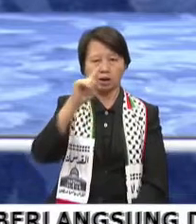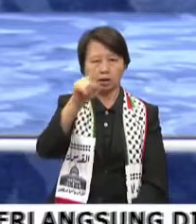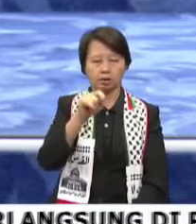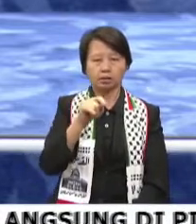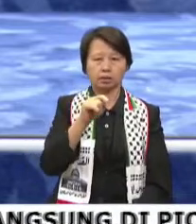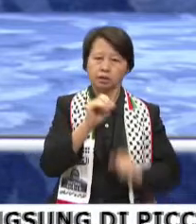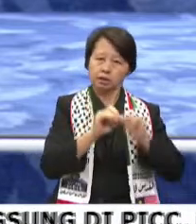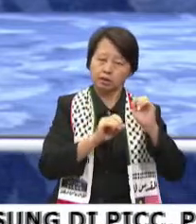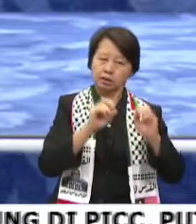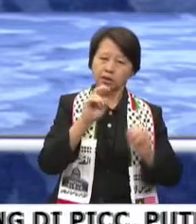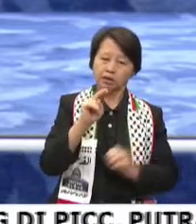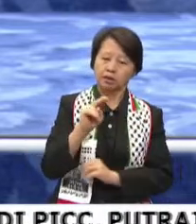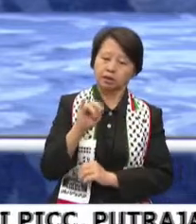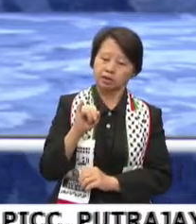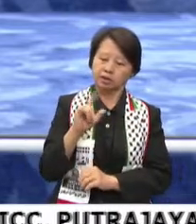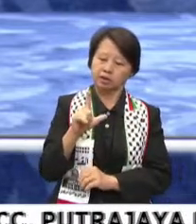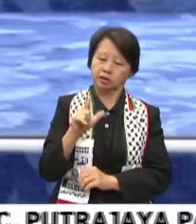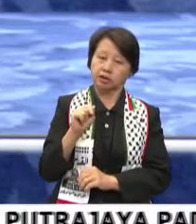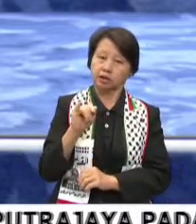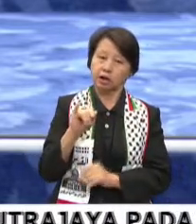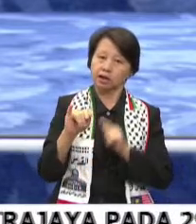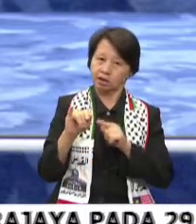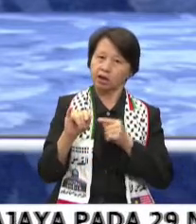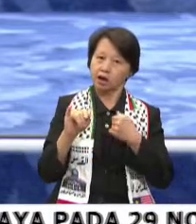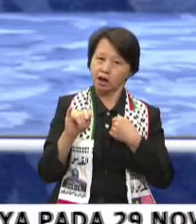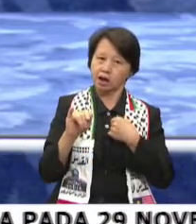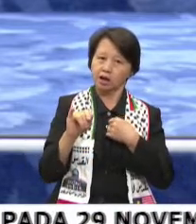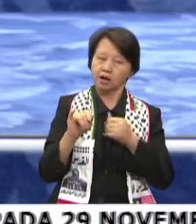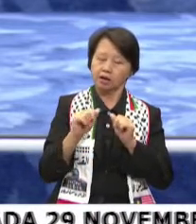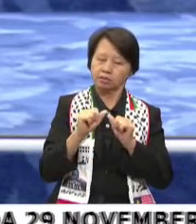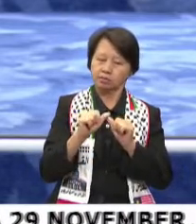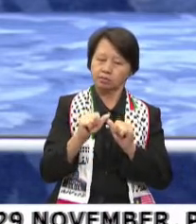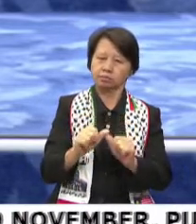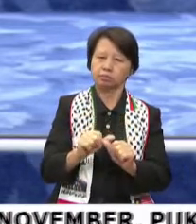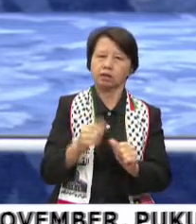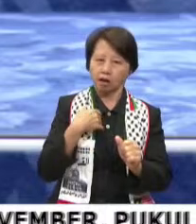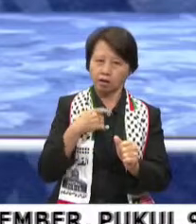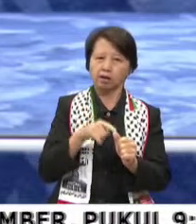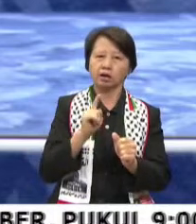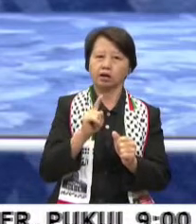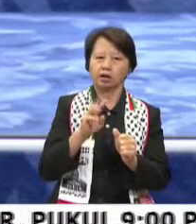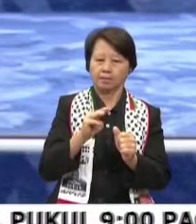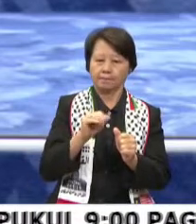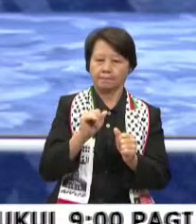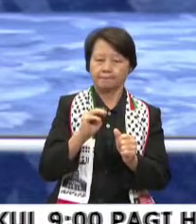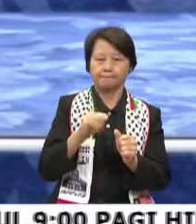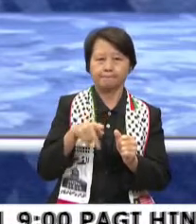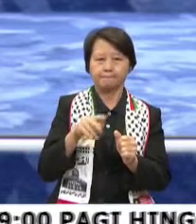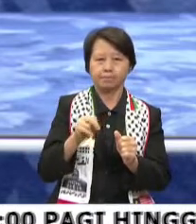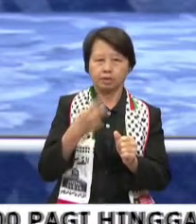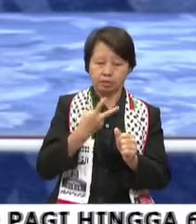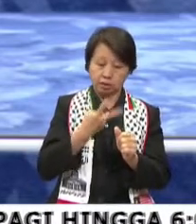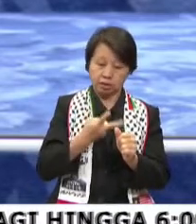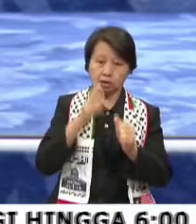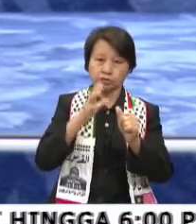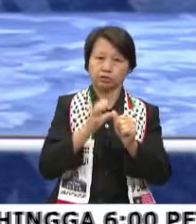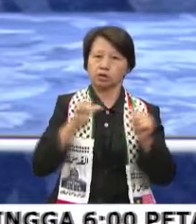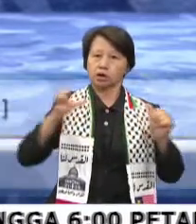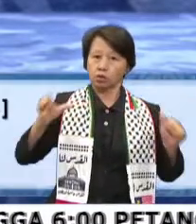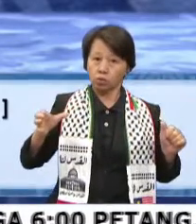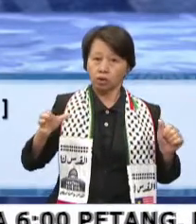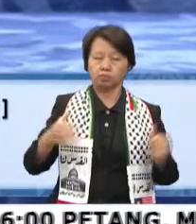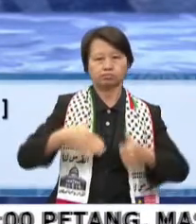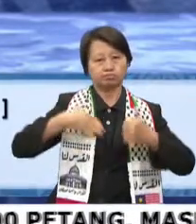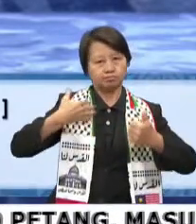nilai yang ditekankan ya yang saya sebut kemampanan itu pun yang dilihat cara lebih luas